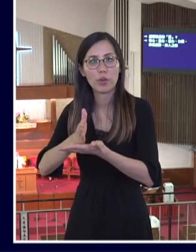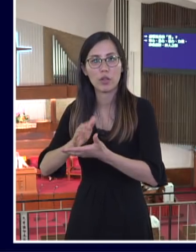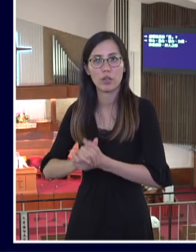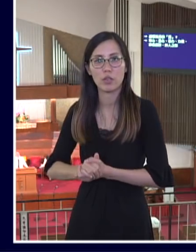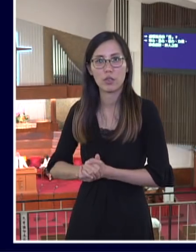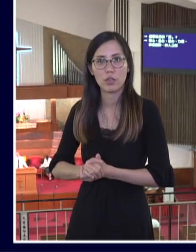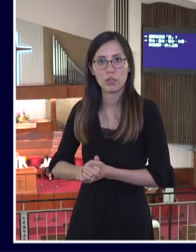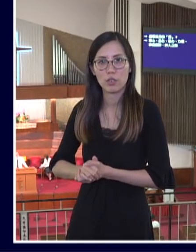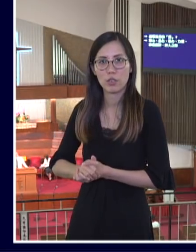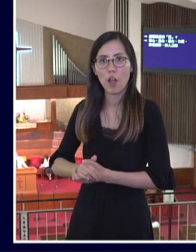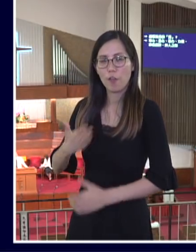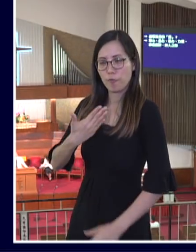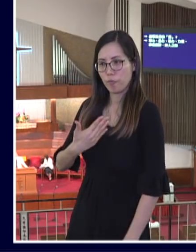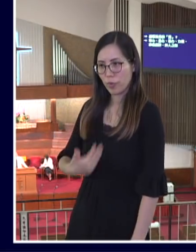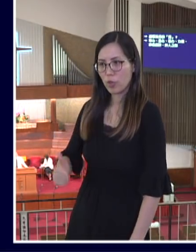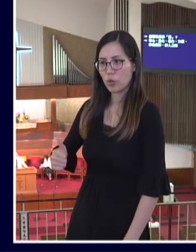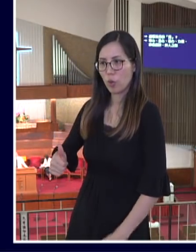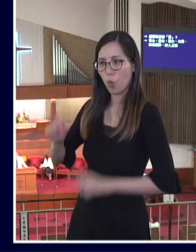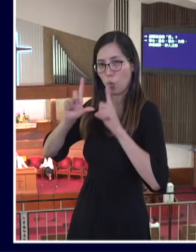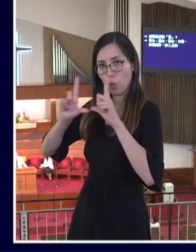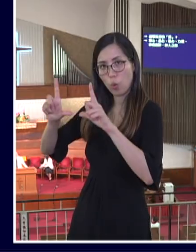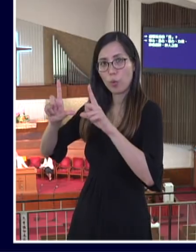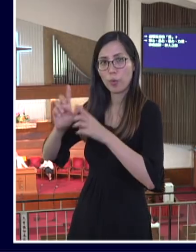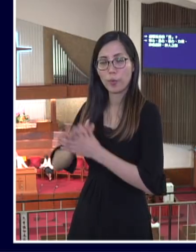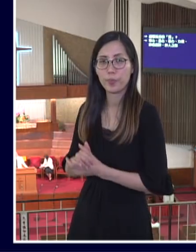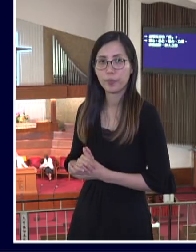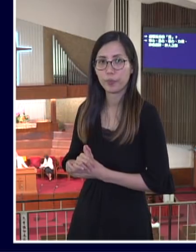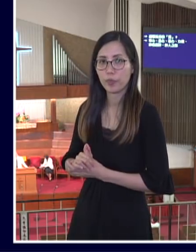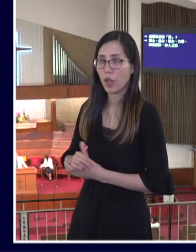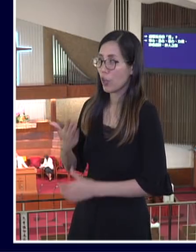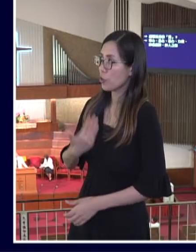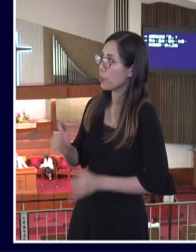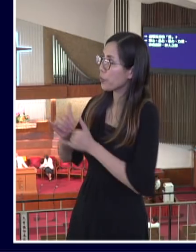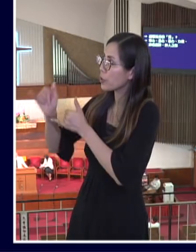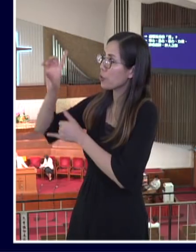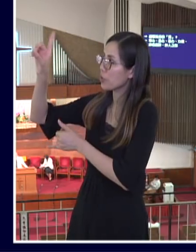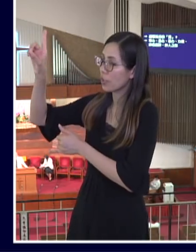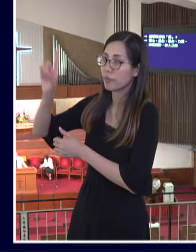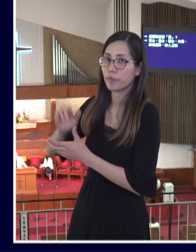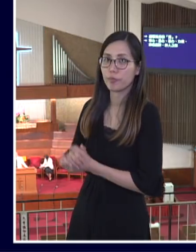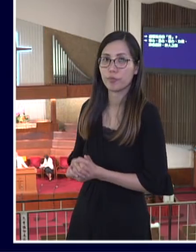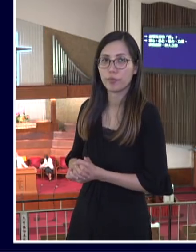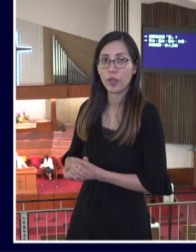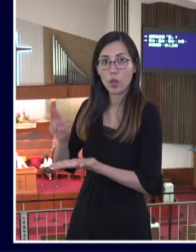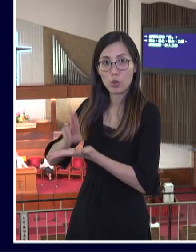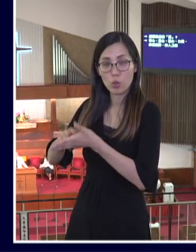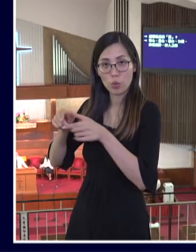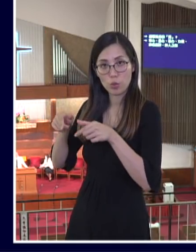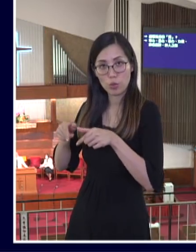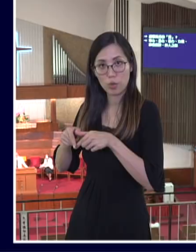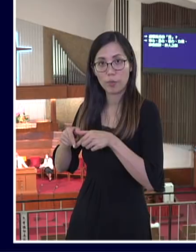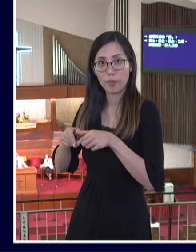互相嘅嚟到去抗衡，佢仍然忠心于神。加勒嘅信心啦，